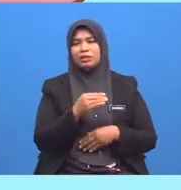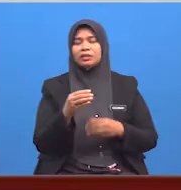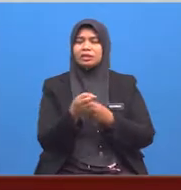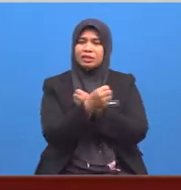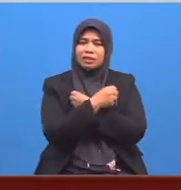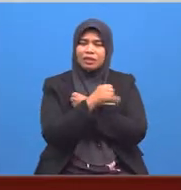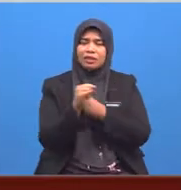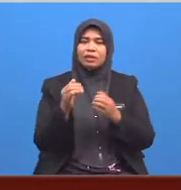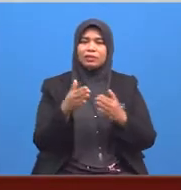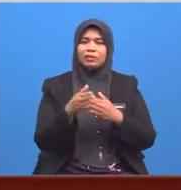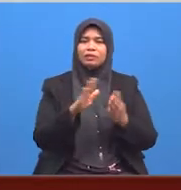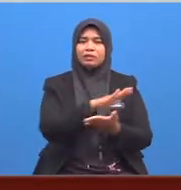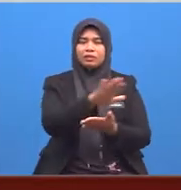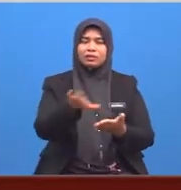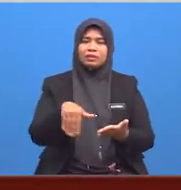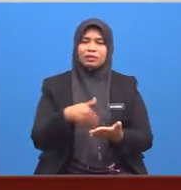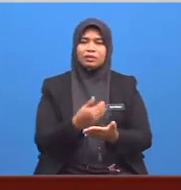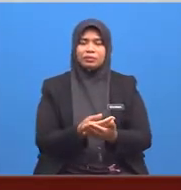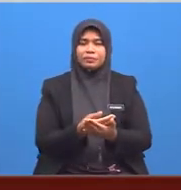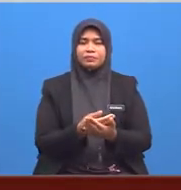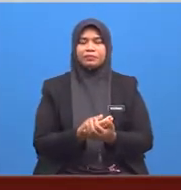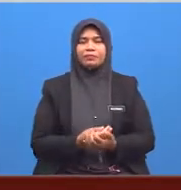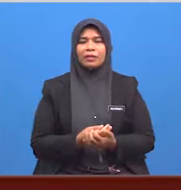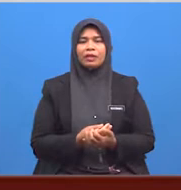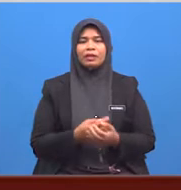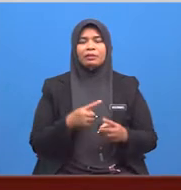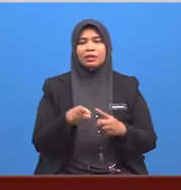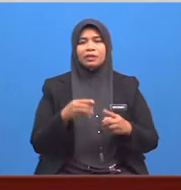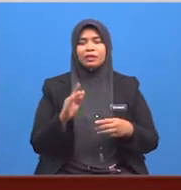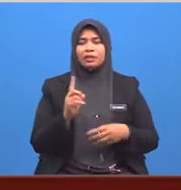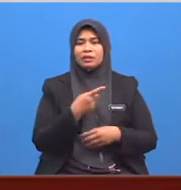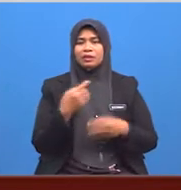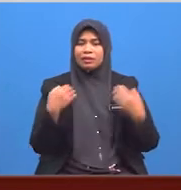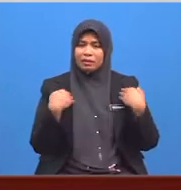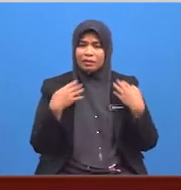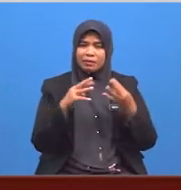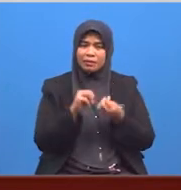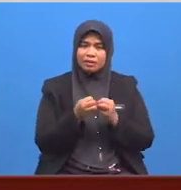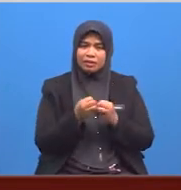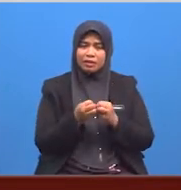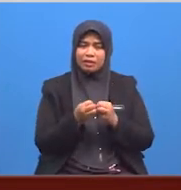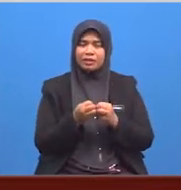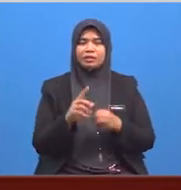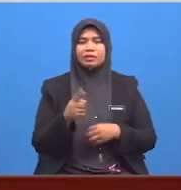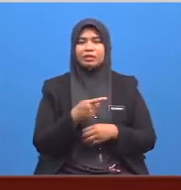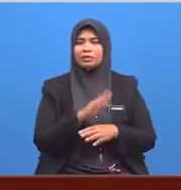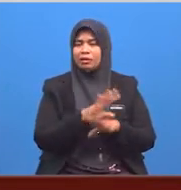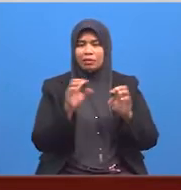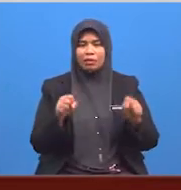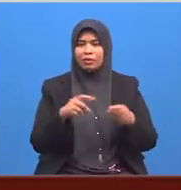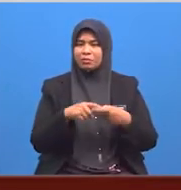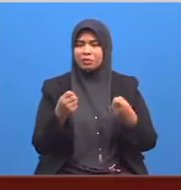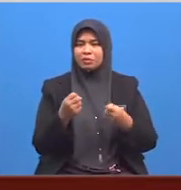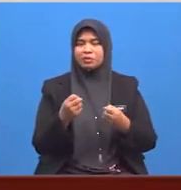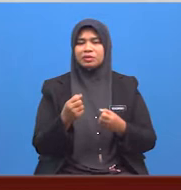yang keempat apabila kita menghadapi kesusahan atau masalah kita tidak boleh berputus